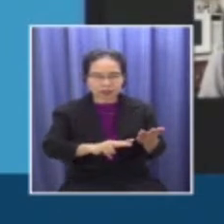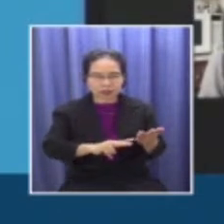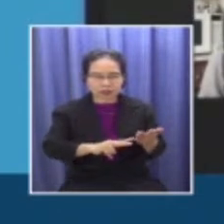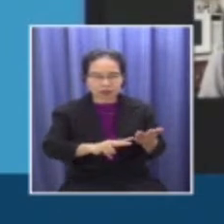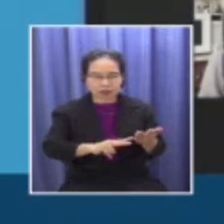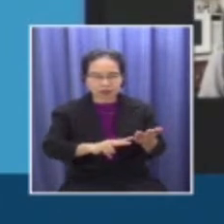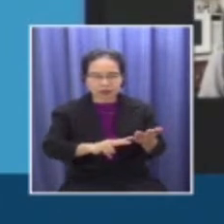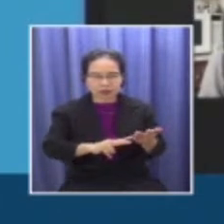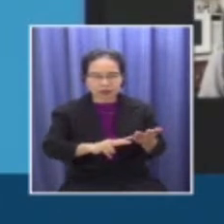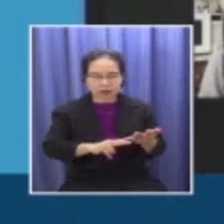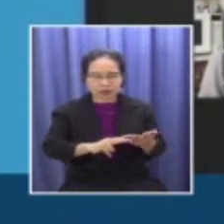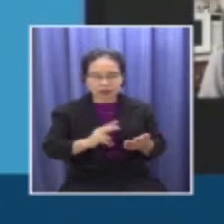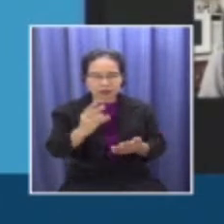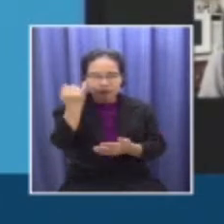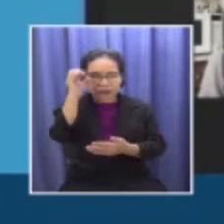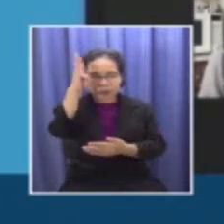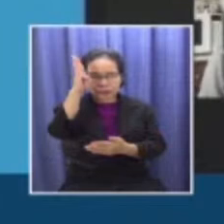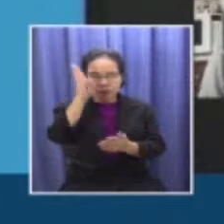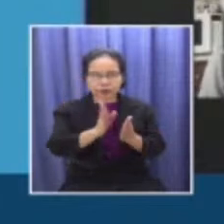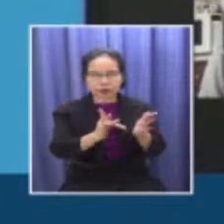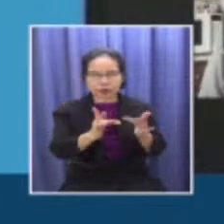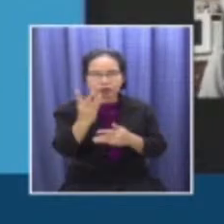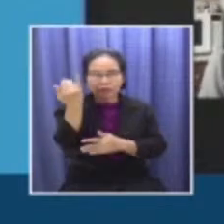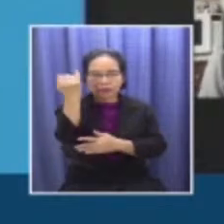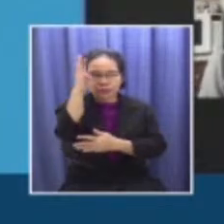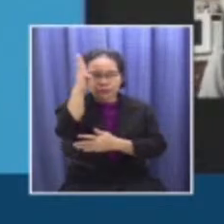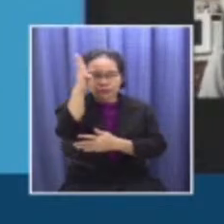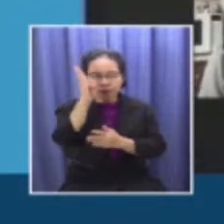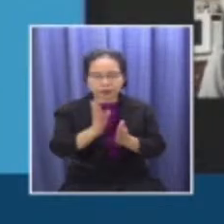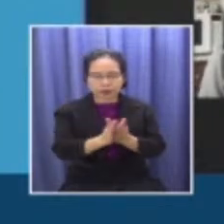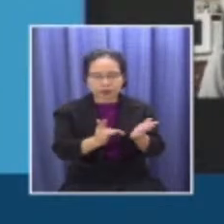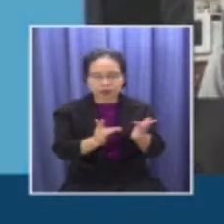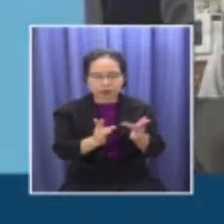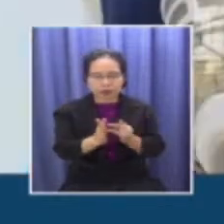ya wo zodiac mama yen kenkan